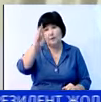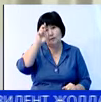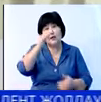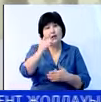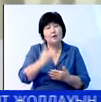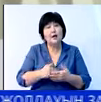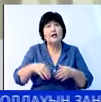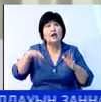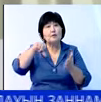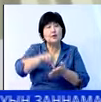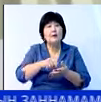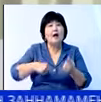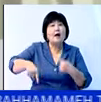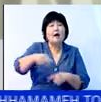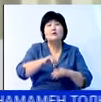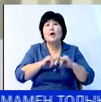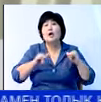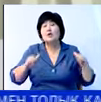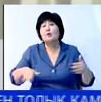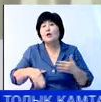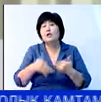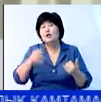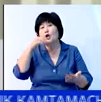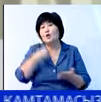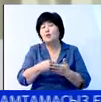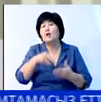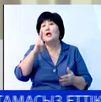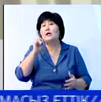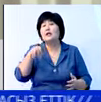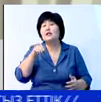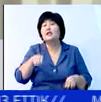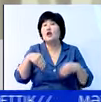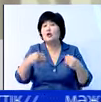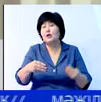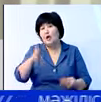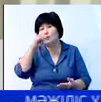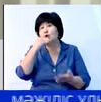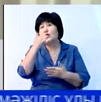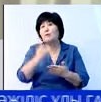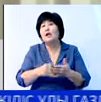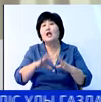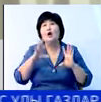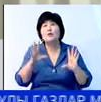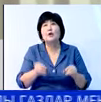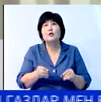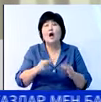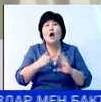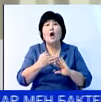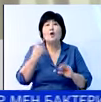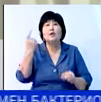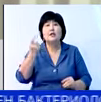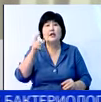бағдарламасы шеңберінде кәсіпкерлікті дамытуға жәрдемдесу үшін бюджеттік кредиттер беру бюджеттік бағдарламасы бойынша ауылдық елді